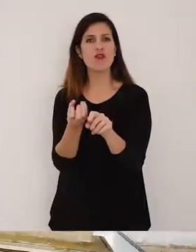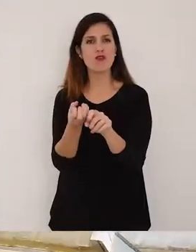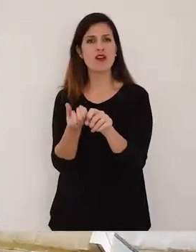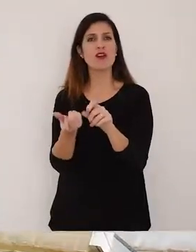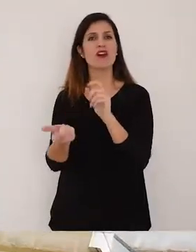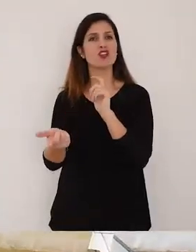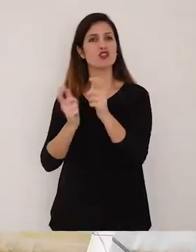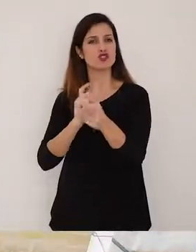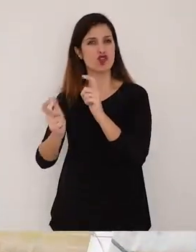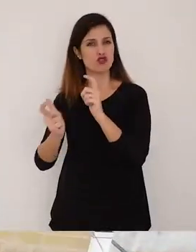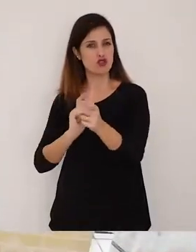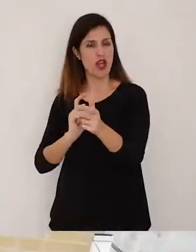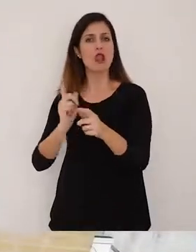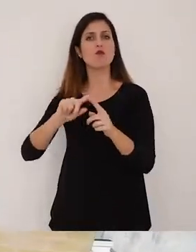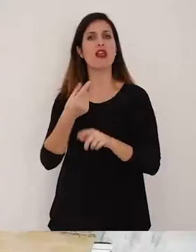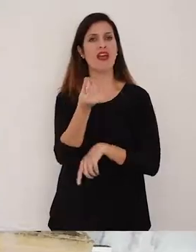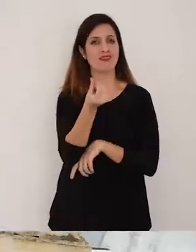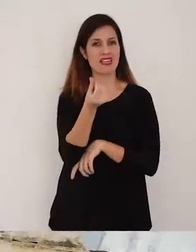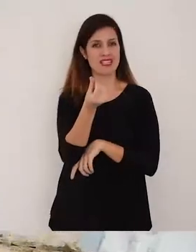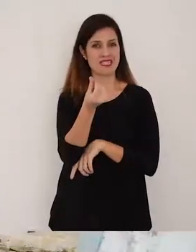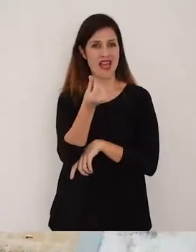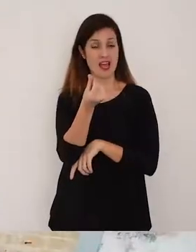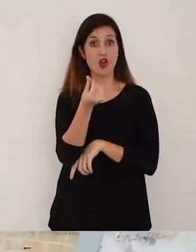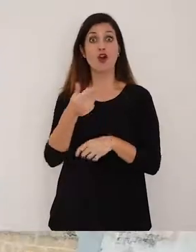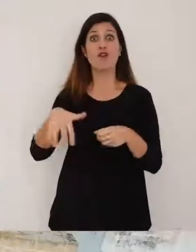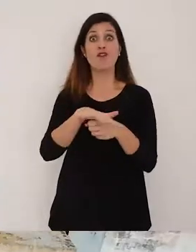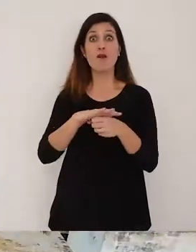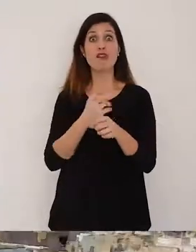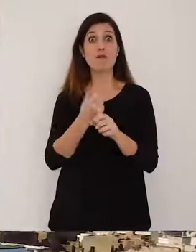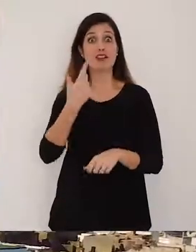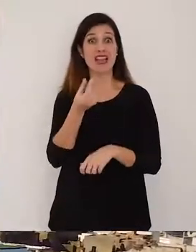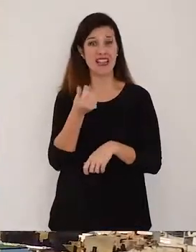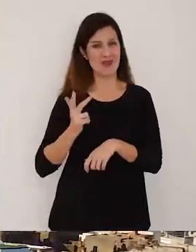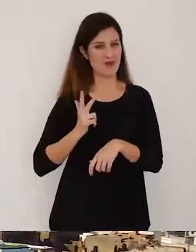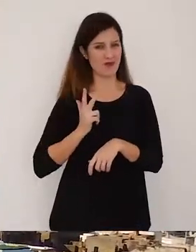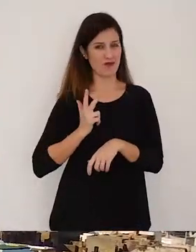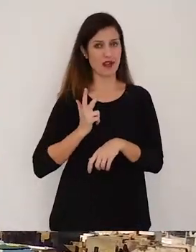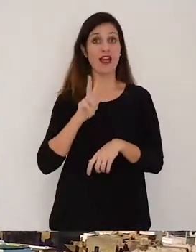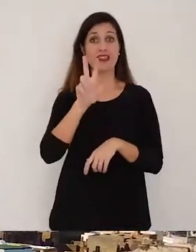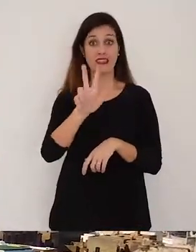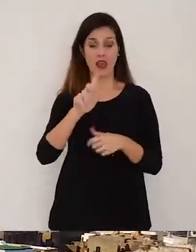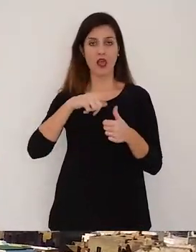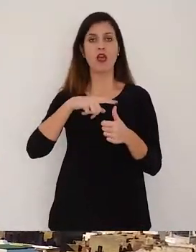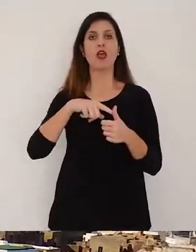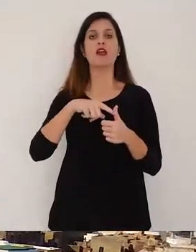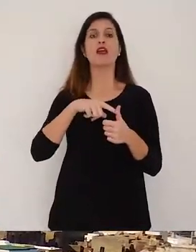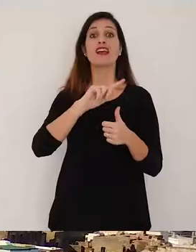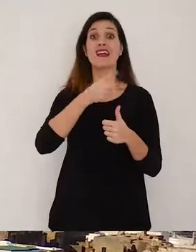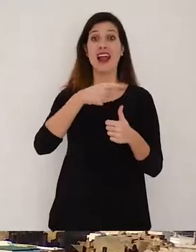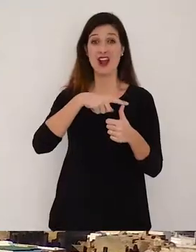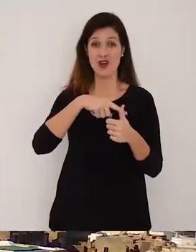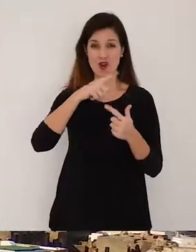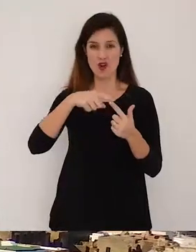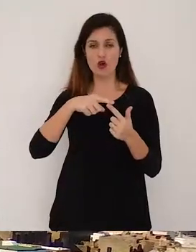finanziario, con il susseguirsi delle tre famiglie feudali salentine, dei Lubelli, dei Gallone, principi di Tricase, e